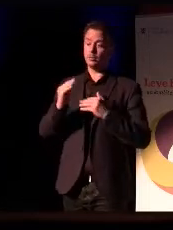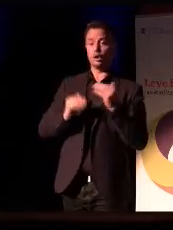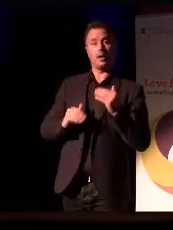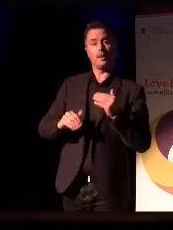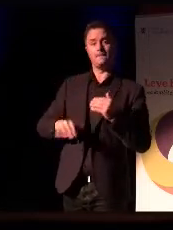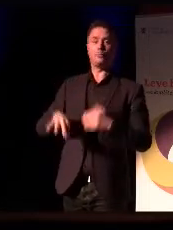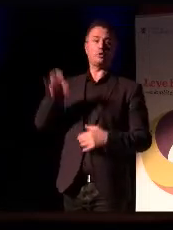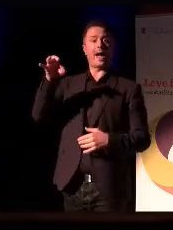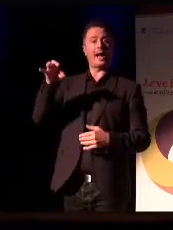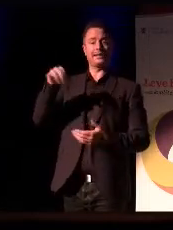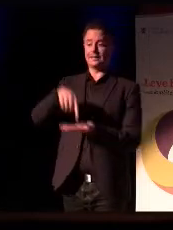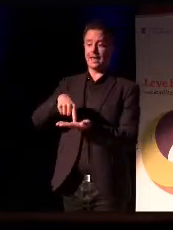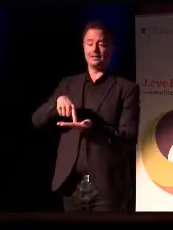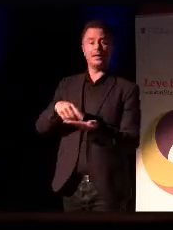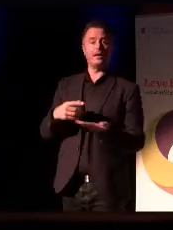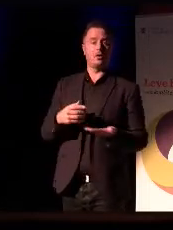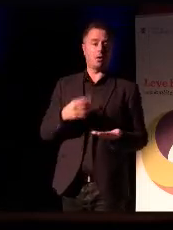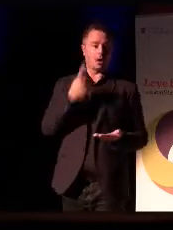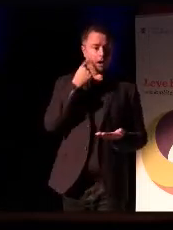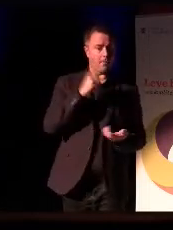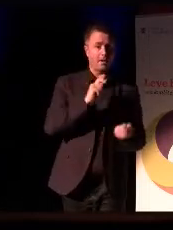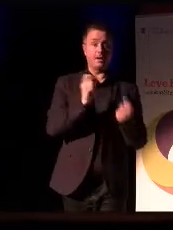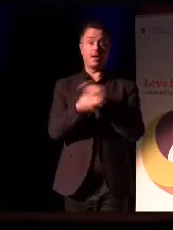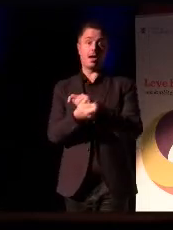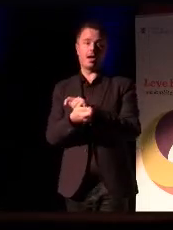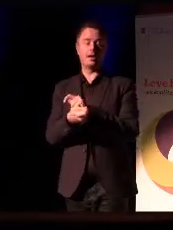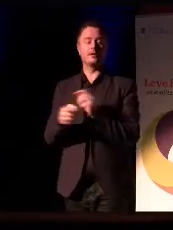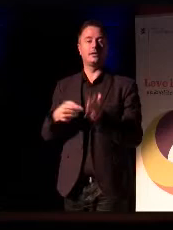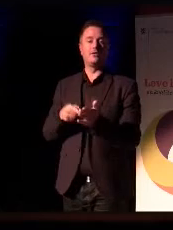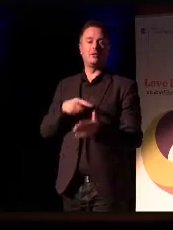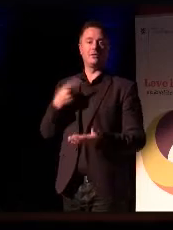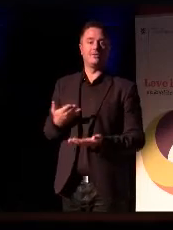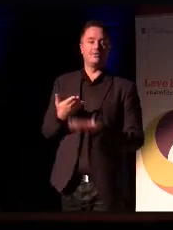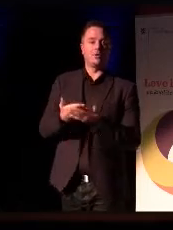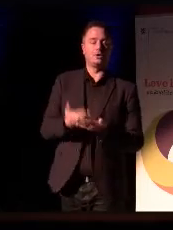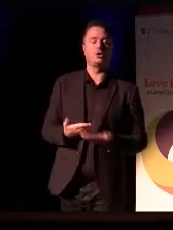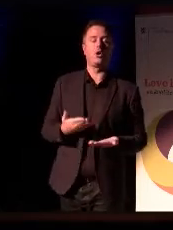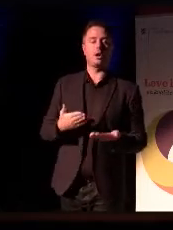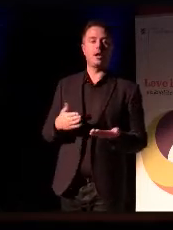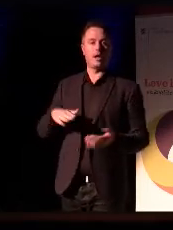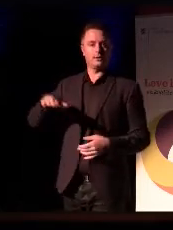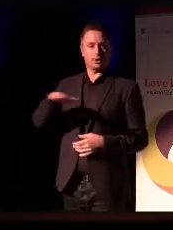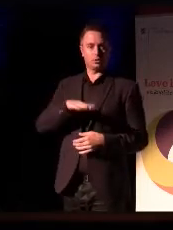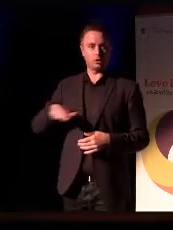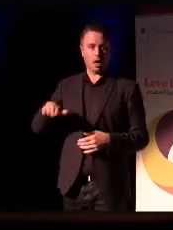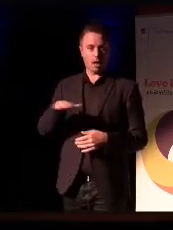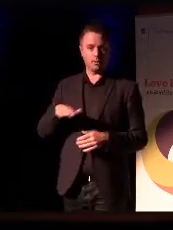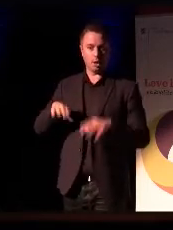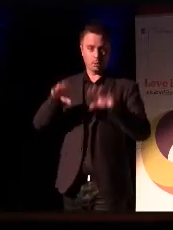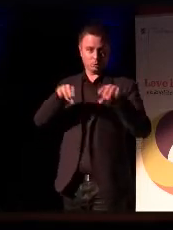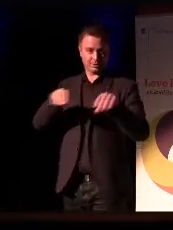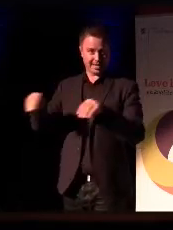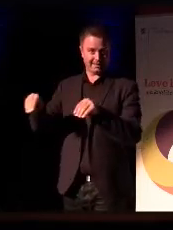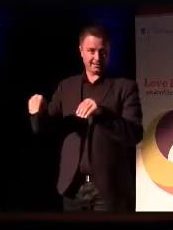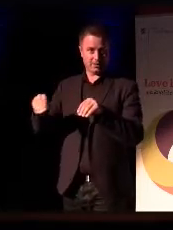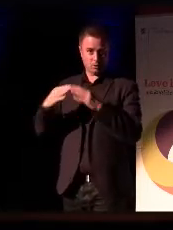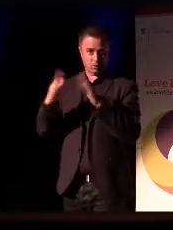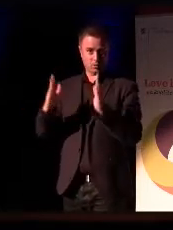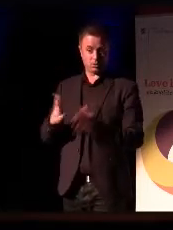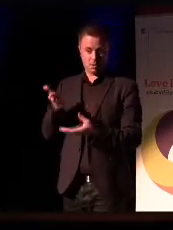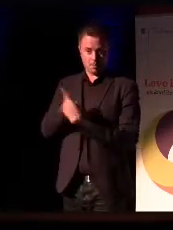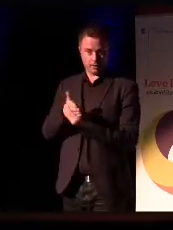en betydelig økning i Husbankens tilsagnsrammer i revidert nasjonalbudsjett som vi la frem i går. Den